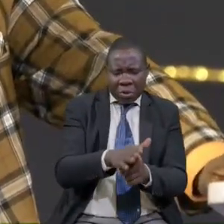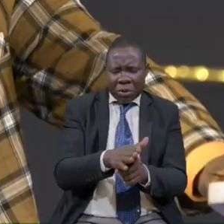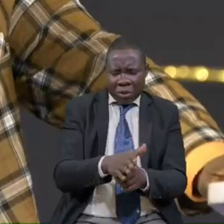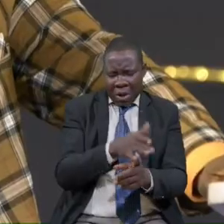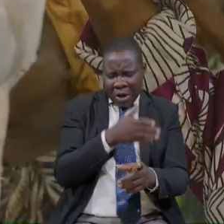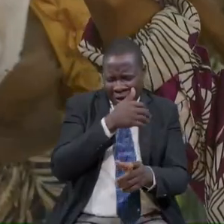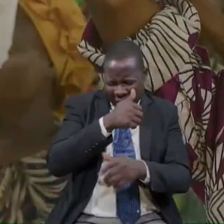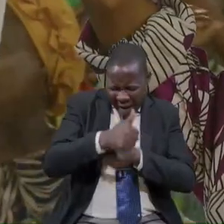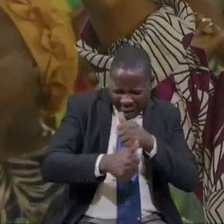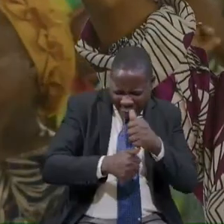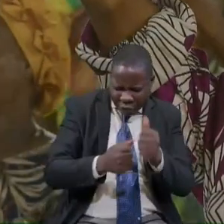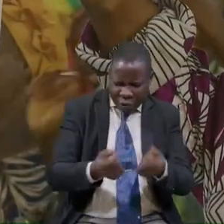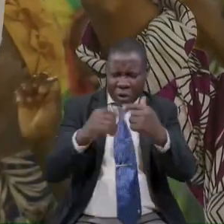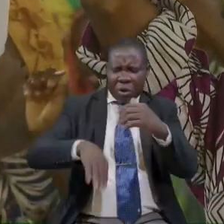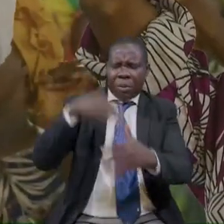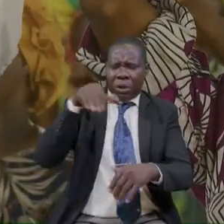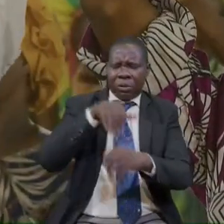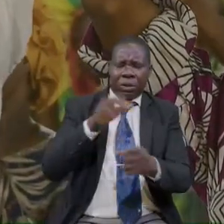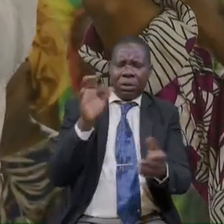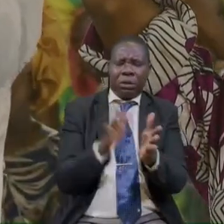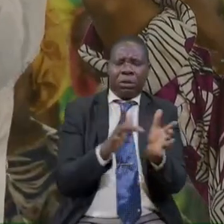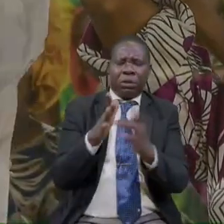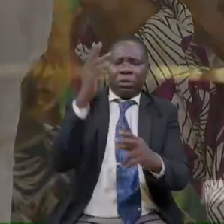sortez au nom de Jésus-Christ.